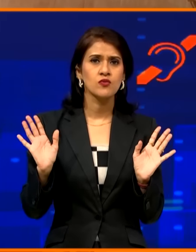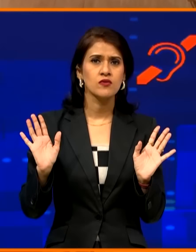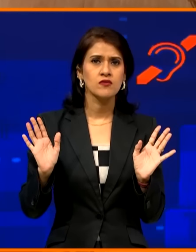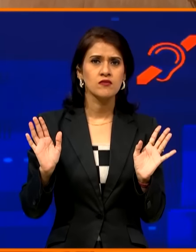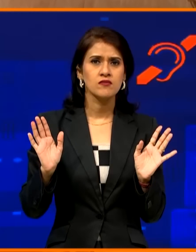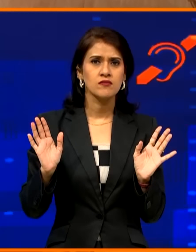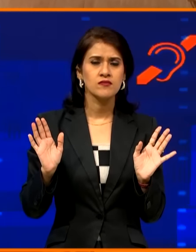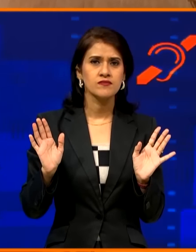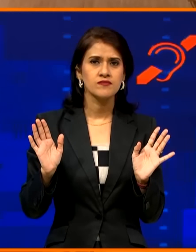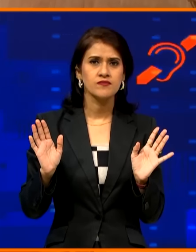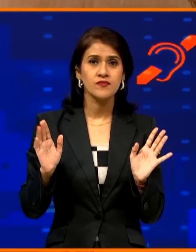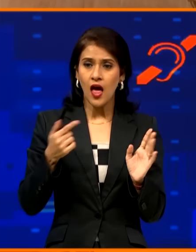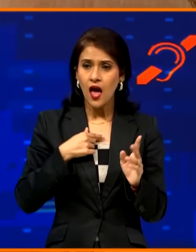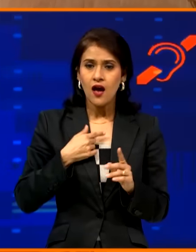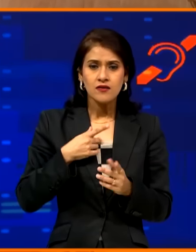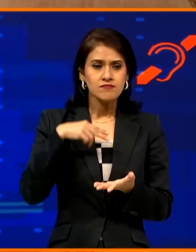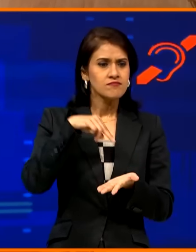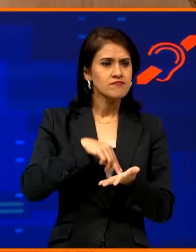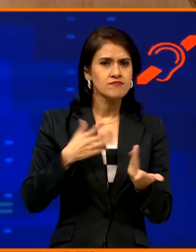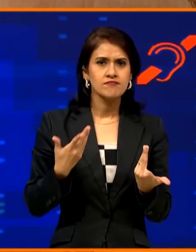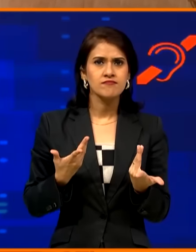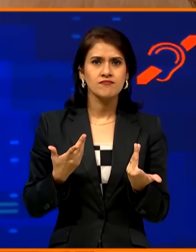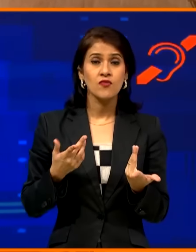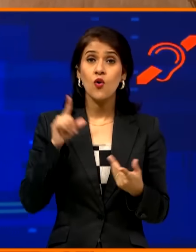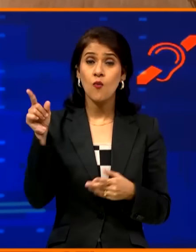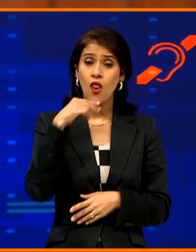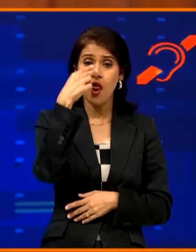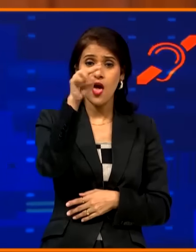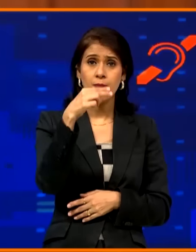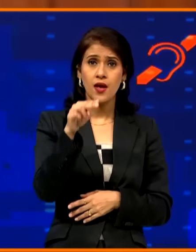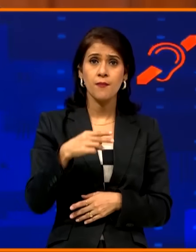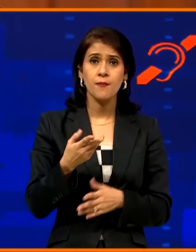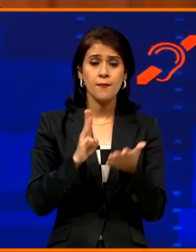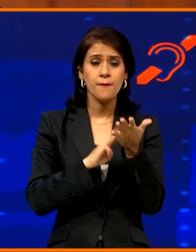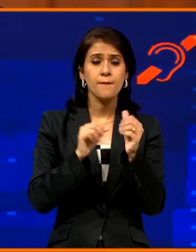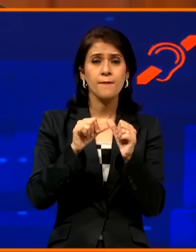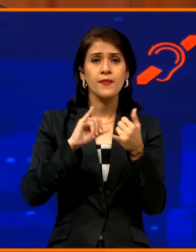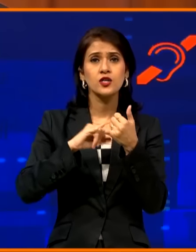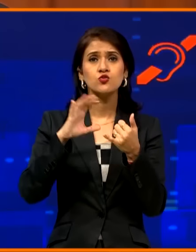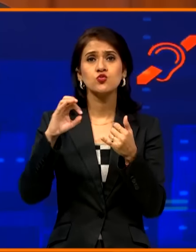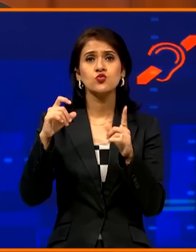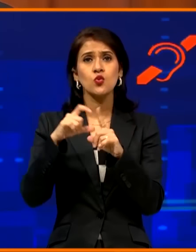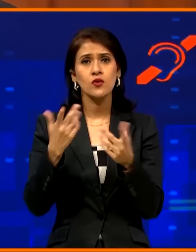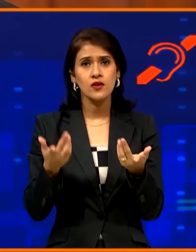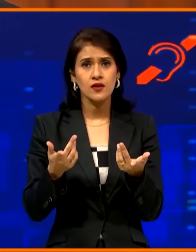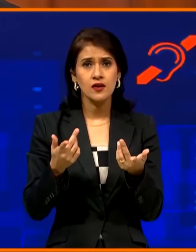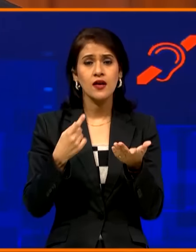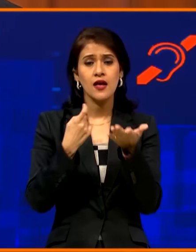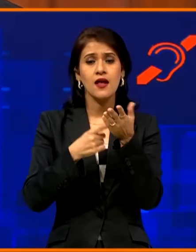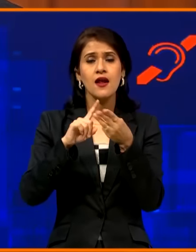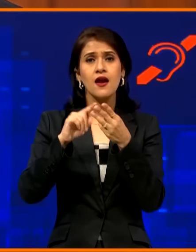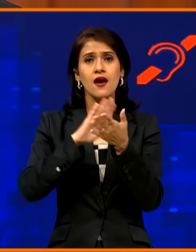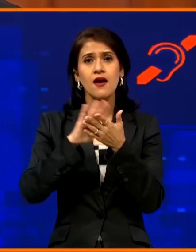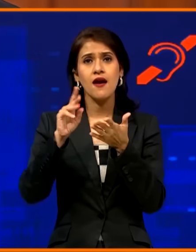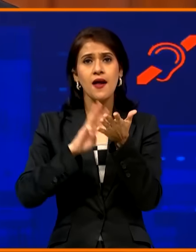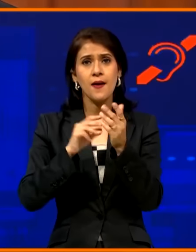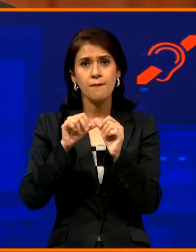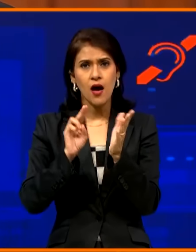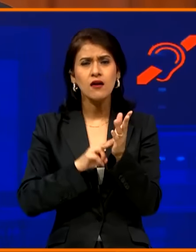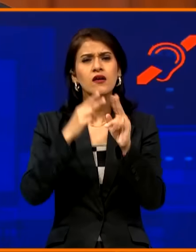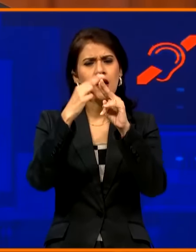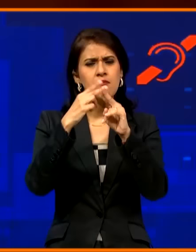सोचूंगा मैं कहां अपने आपको को खड़ा देखूंगा उन्होंने तो नाम दिए उन्होंने कहा मसूद अजर मुल्ला अमर फजलुल रहमान यह वह आतंकवादी